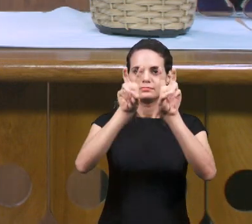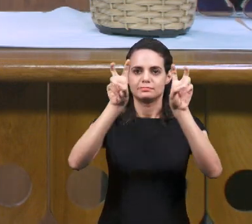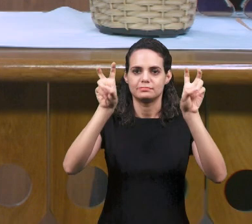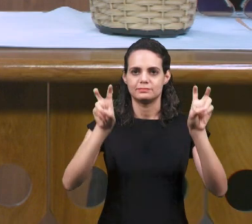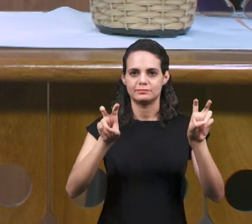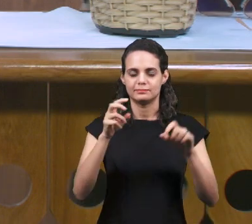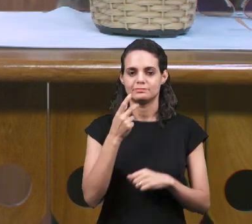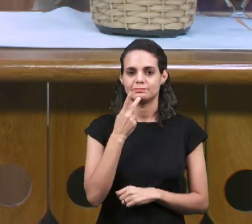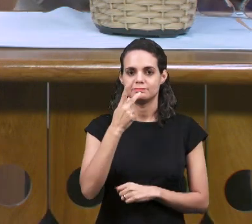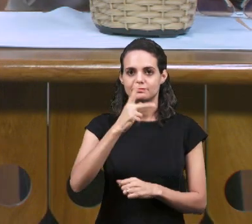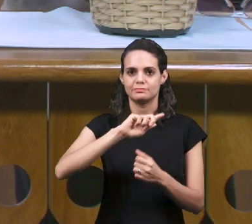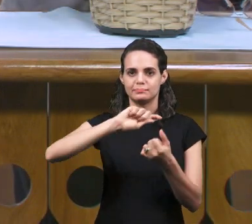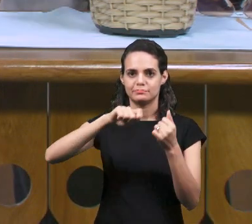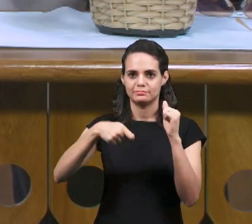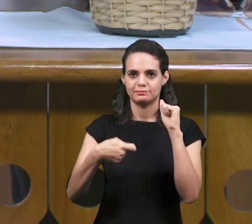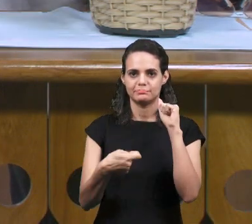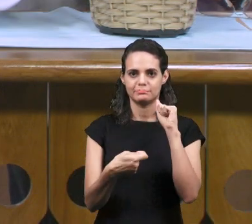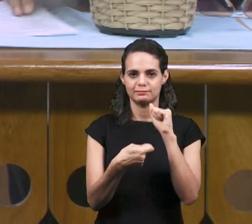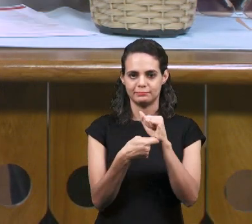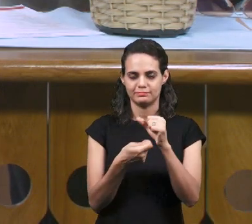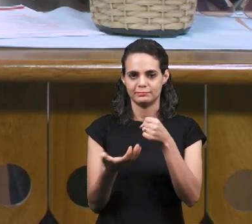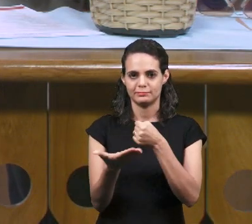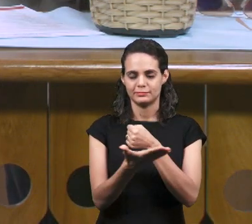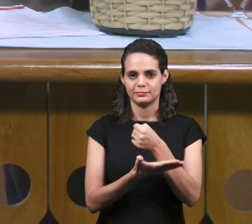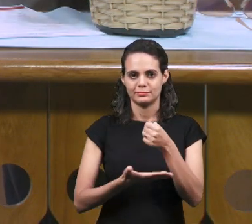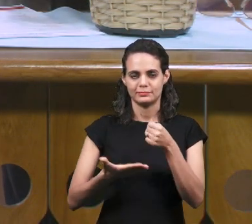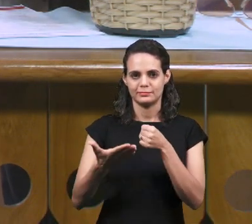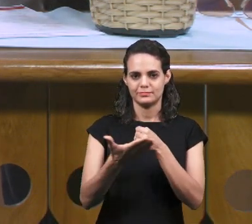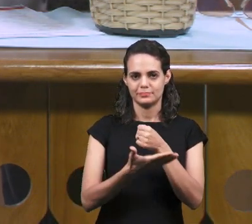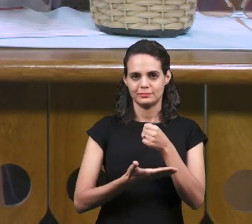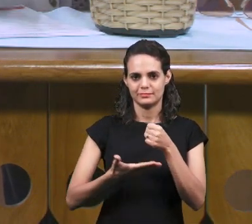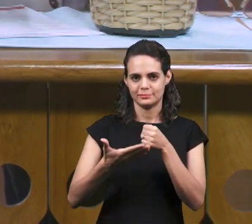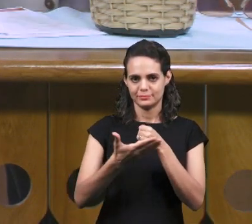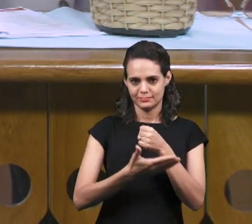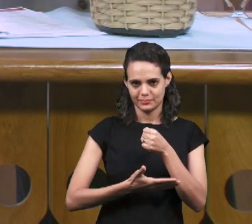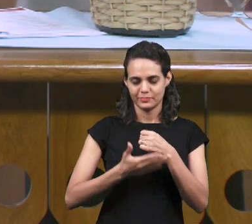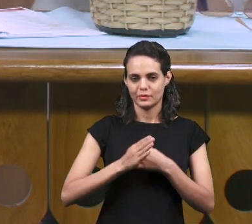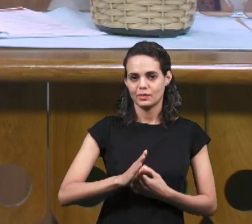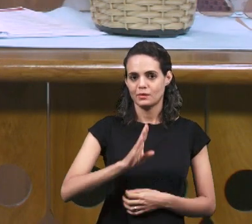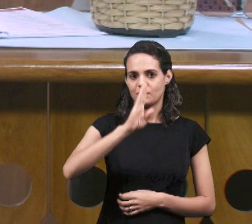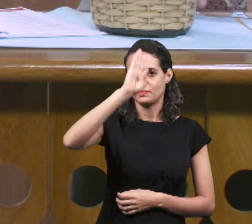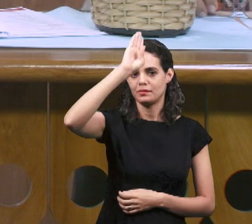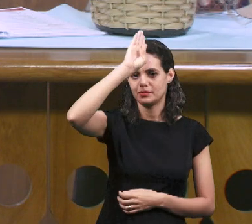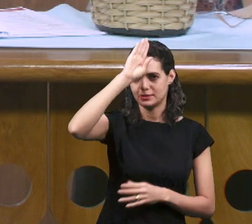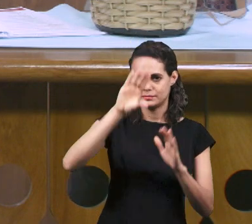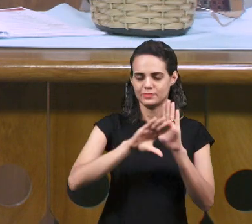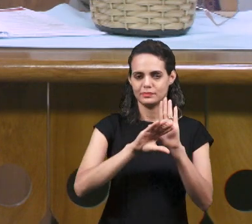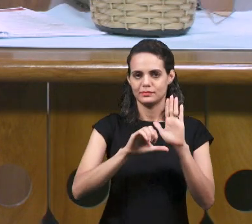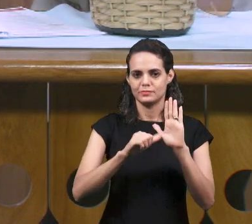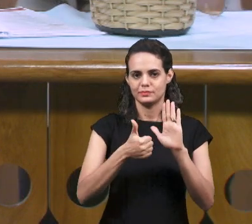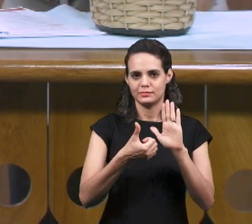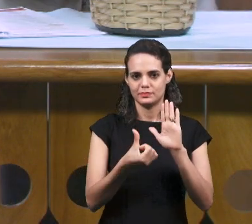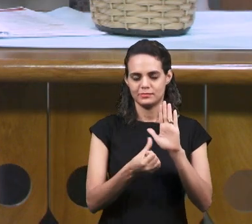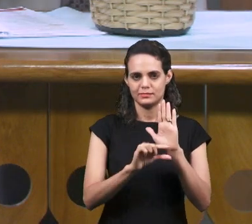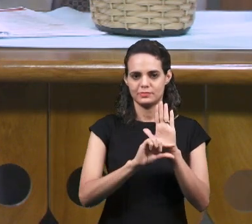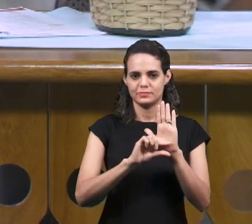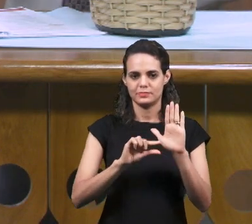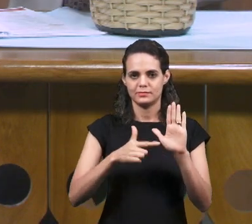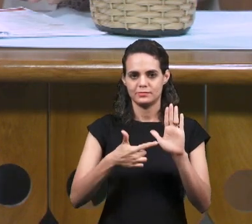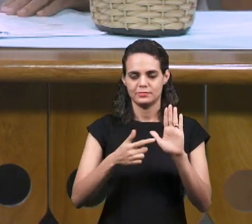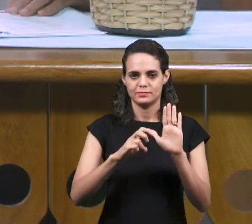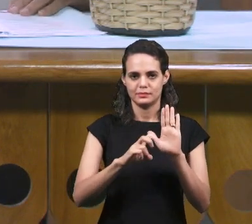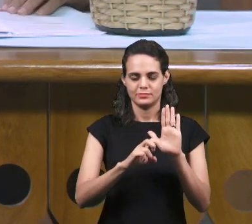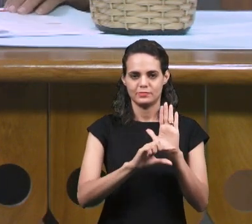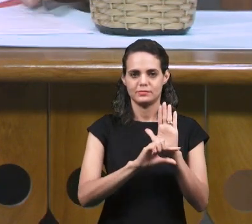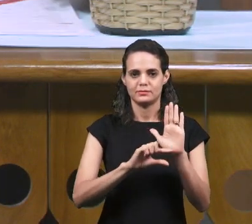le mystère, basé sur la lettre de Paul aux Romains, au chapitre 16, versets 25 et 26. Quand